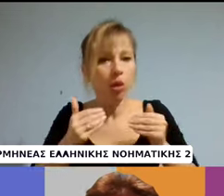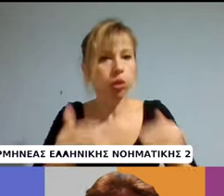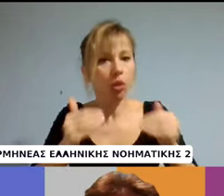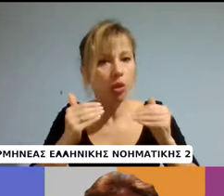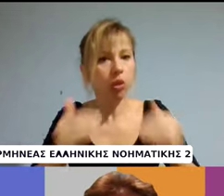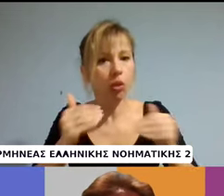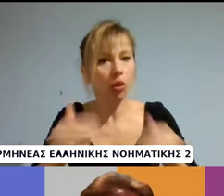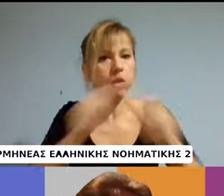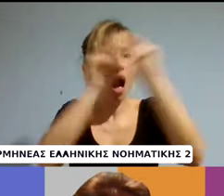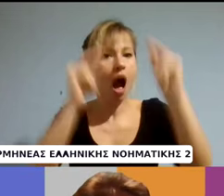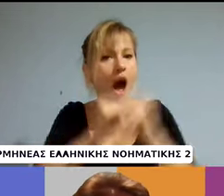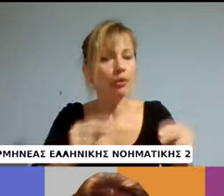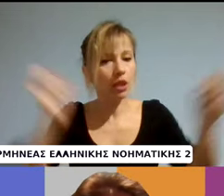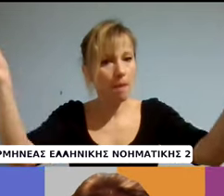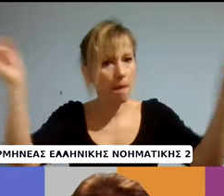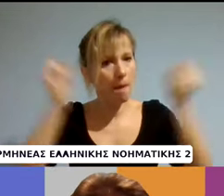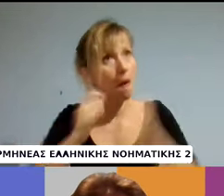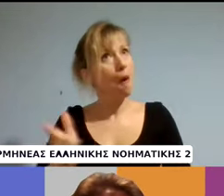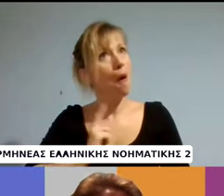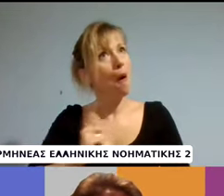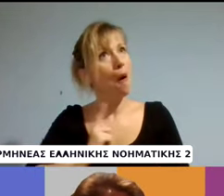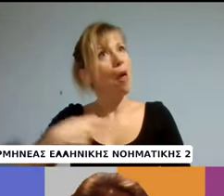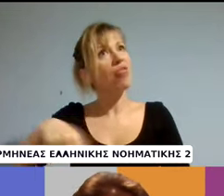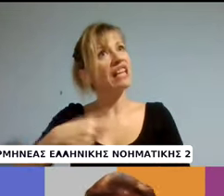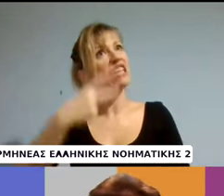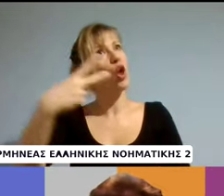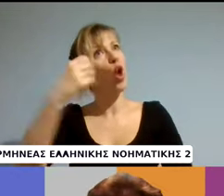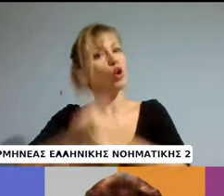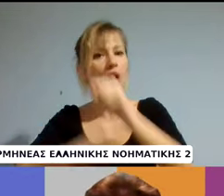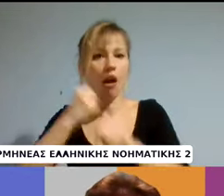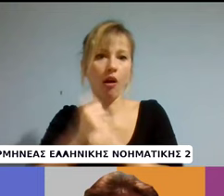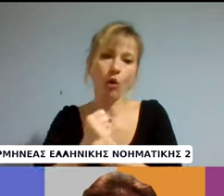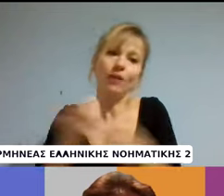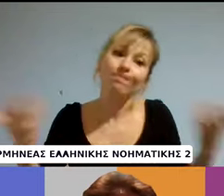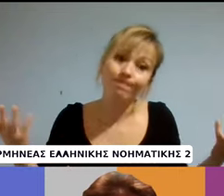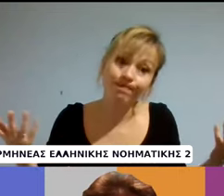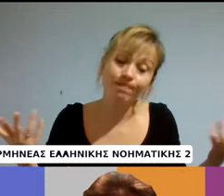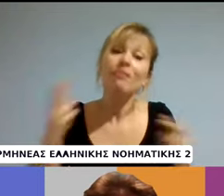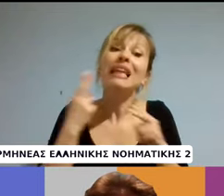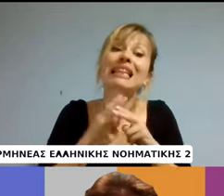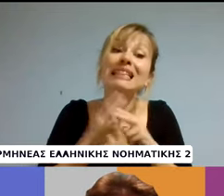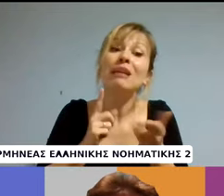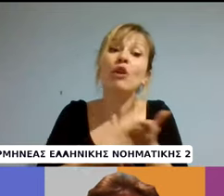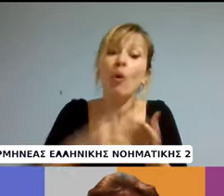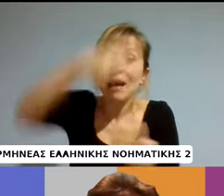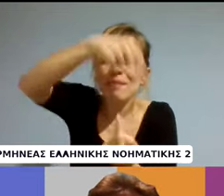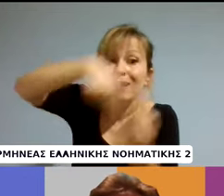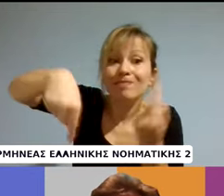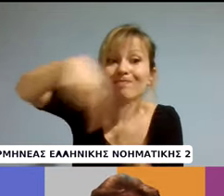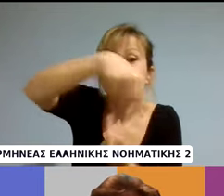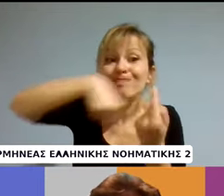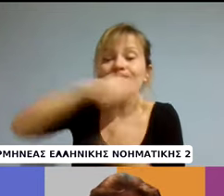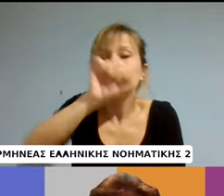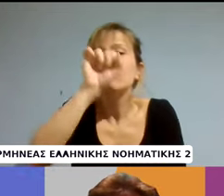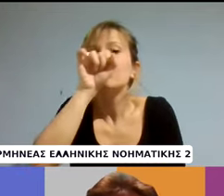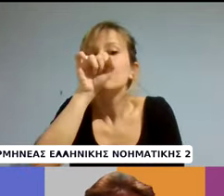σε γενικές γραμμές, αυτό που είπε η Πόπη είναι σωστό, δηλαδή πρέπει να ενημερώνουμε, να ενημερώνετε. Νομίζω το θέμα της αλληλεγγύης είναι πάρα